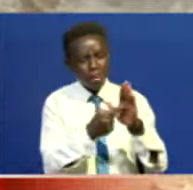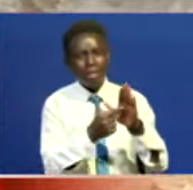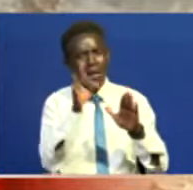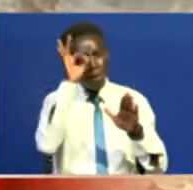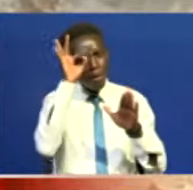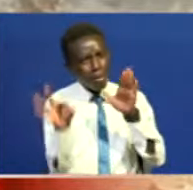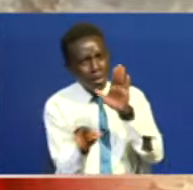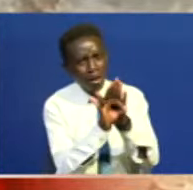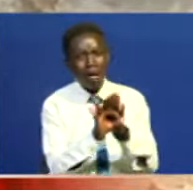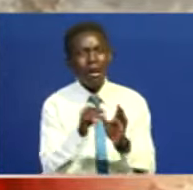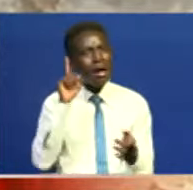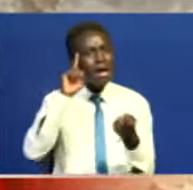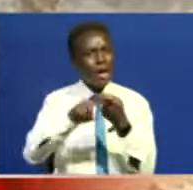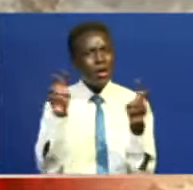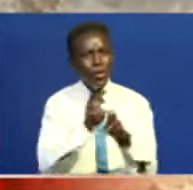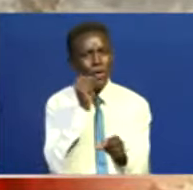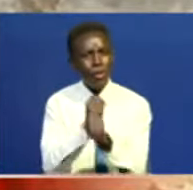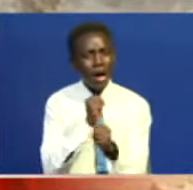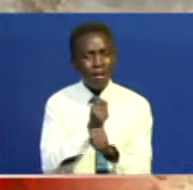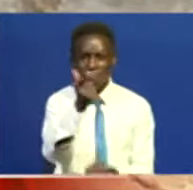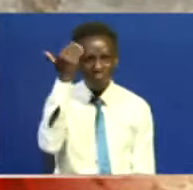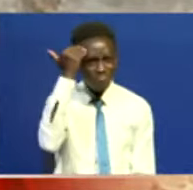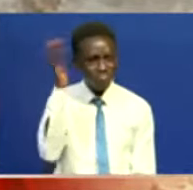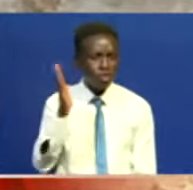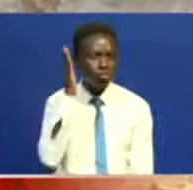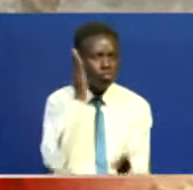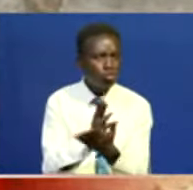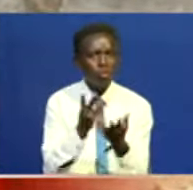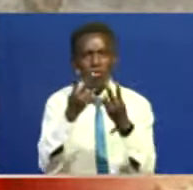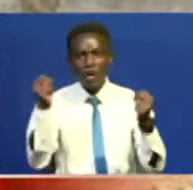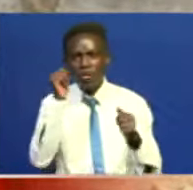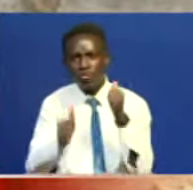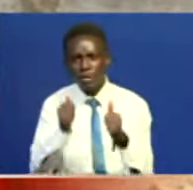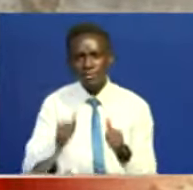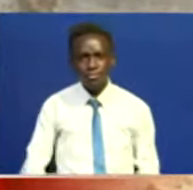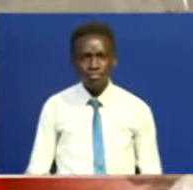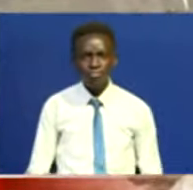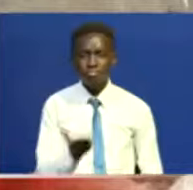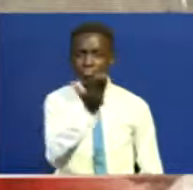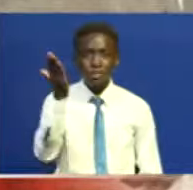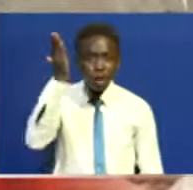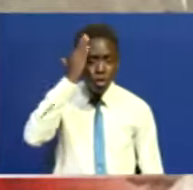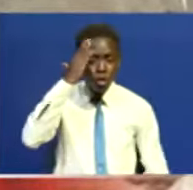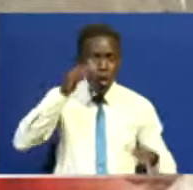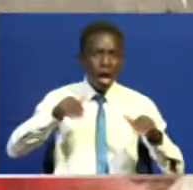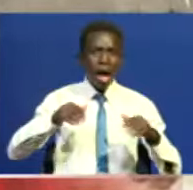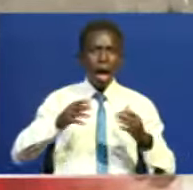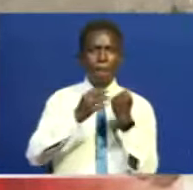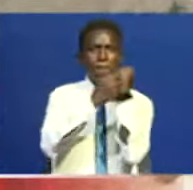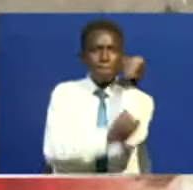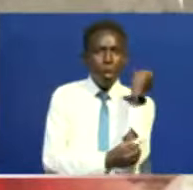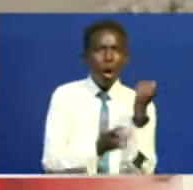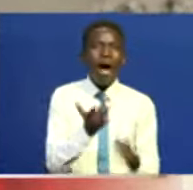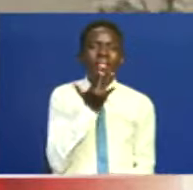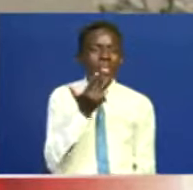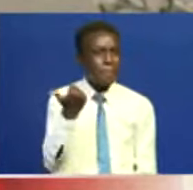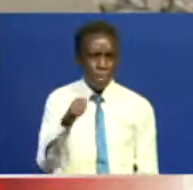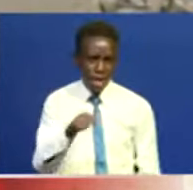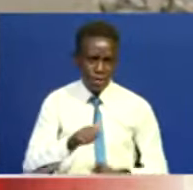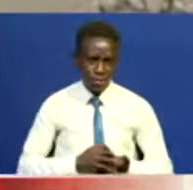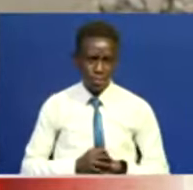Hamujui. Ni kweli ama si kweli? Nyinyi hamujui umaskini ni kitu gani? Na rais, kwa hii maneno ya mjengo